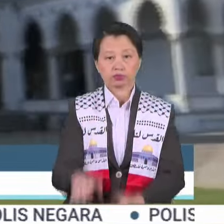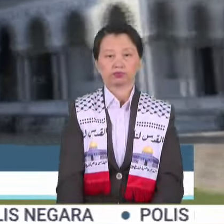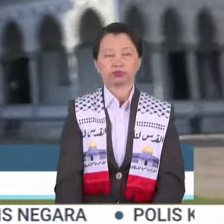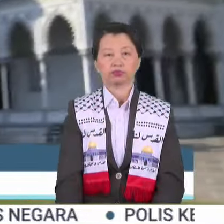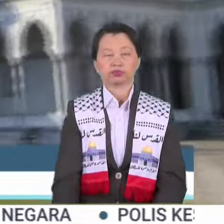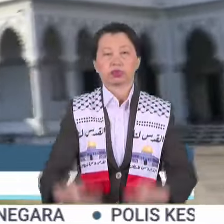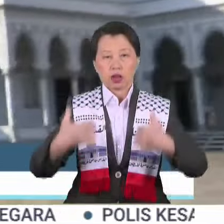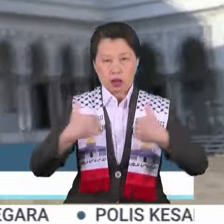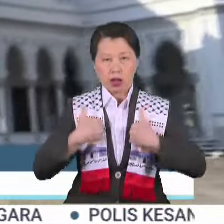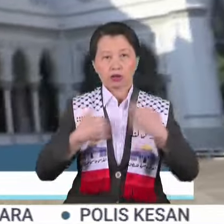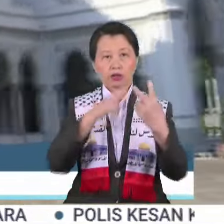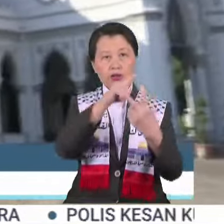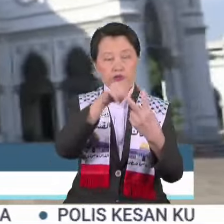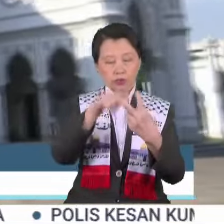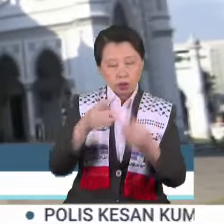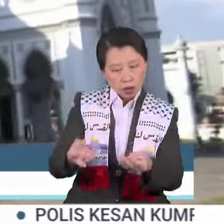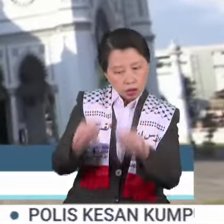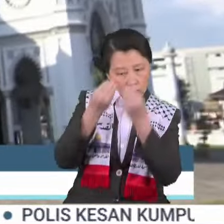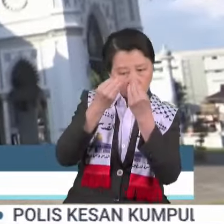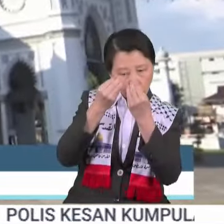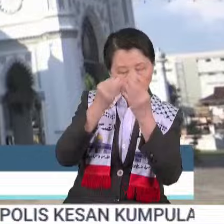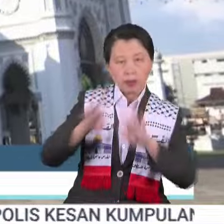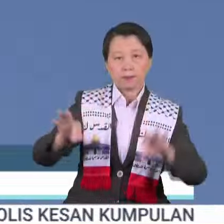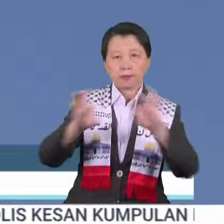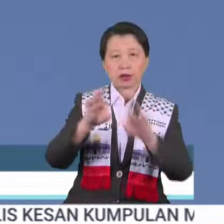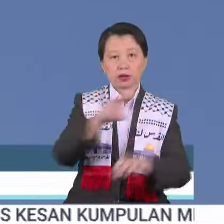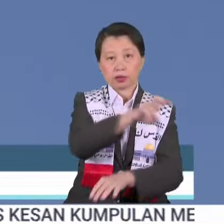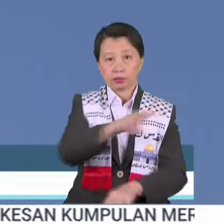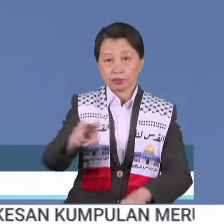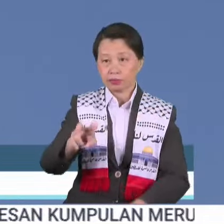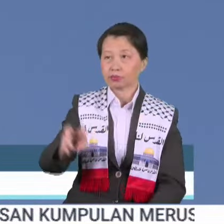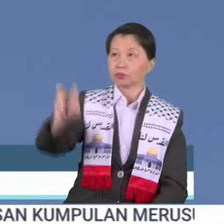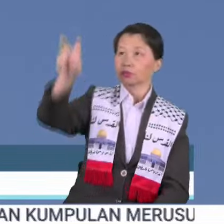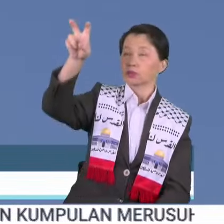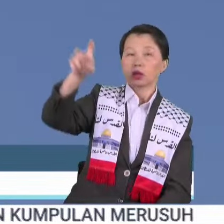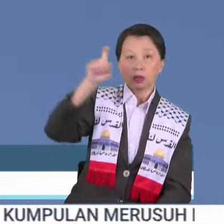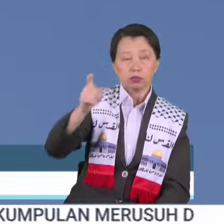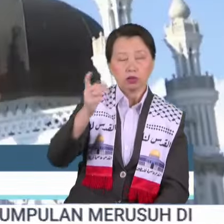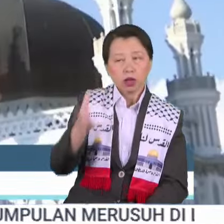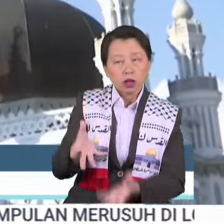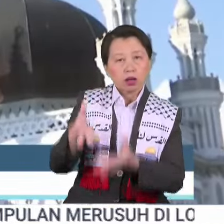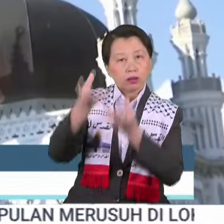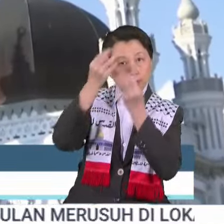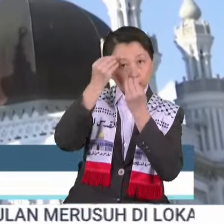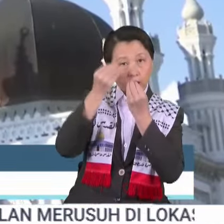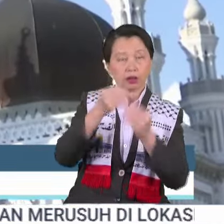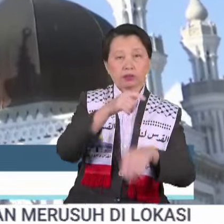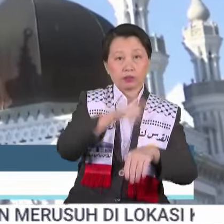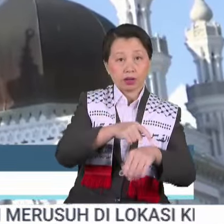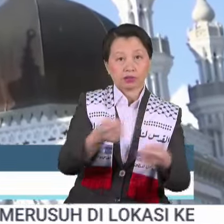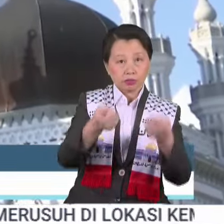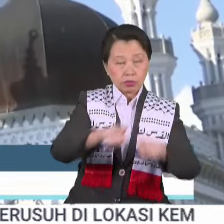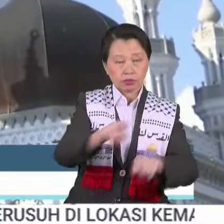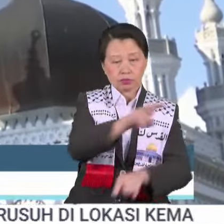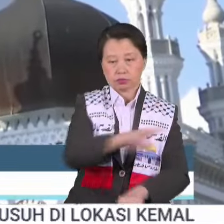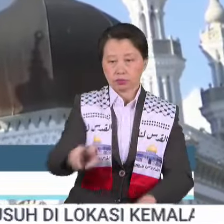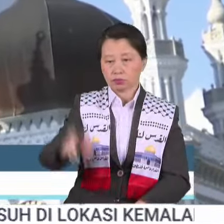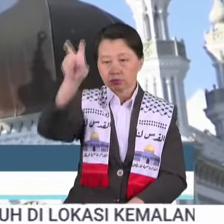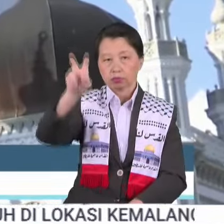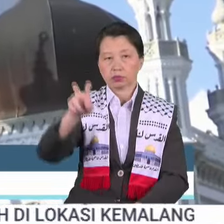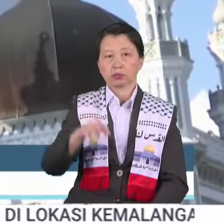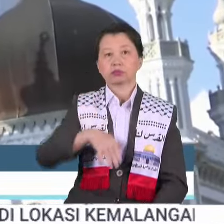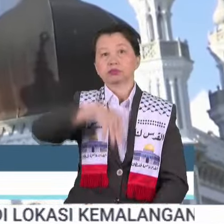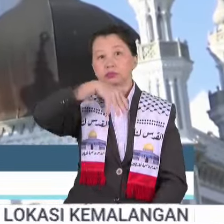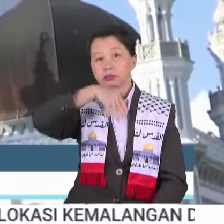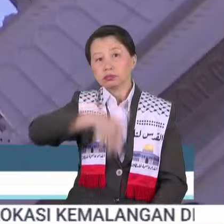Jelasnya, terdapat dua pengajaran penting peristiwa Isra' Mikraj perlu diambil. Ketika peristiwa Isra' Mikraj, Nabi